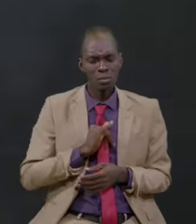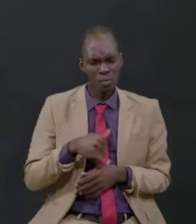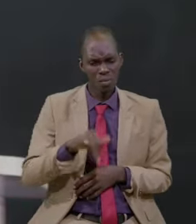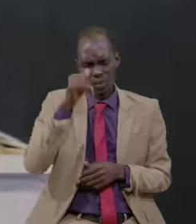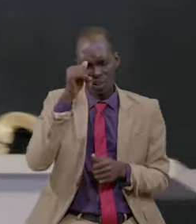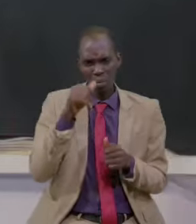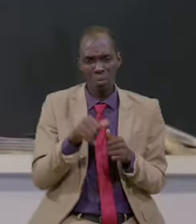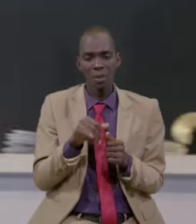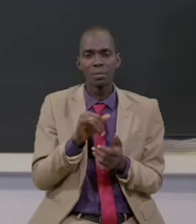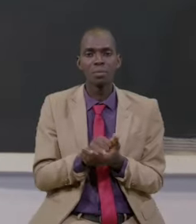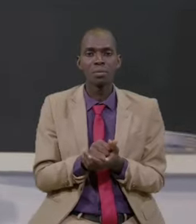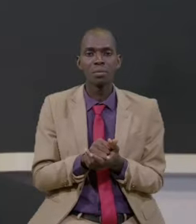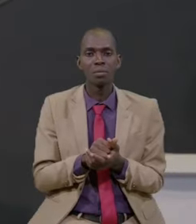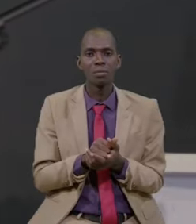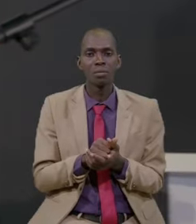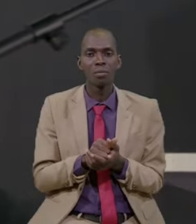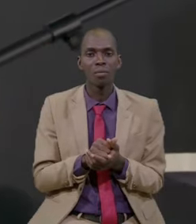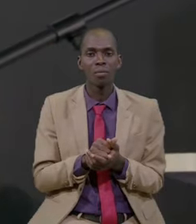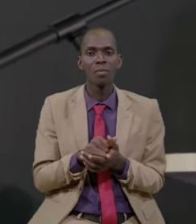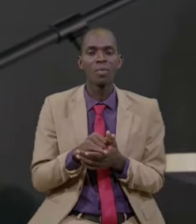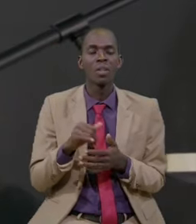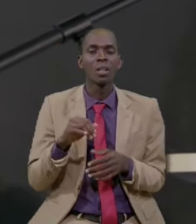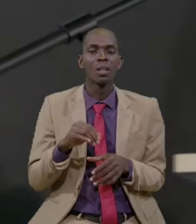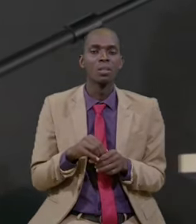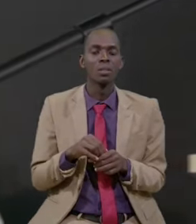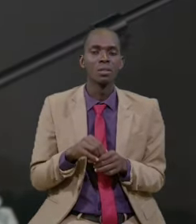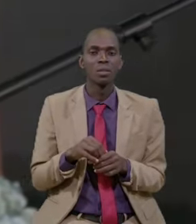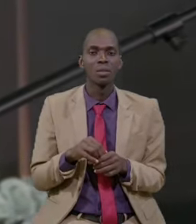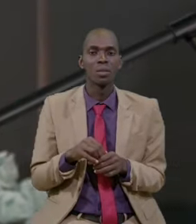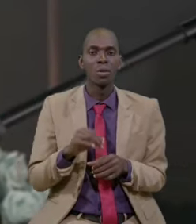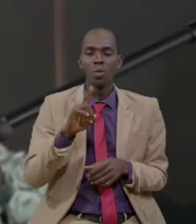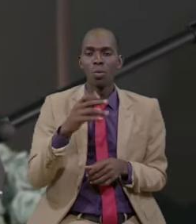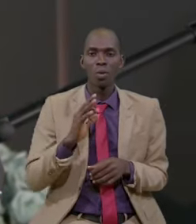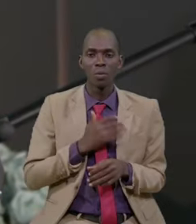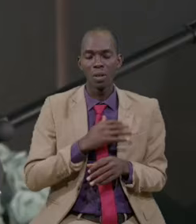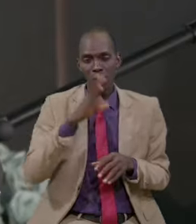on ne payait de pot de vin à personne. Mais je me rappelle,